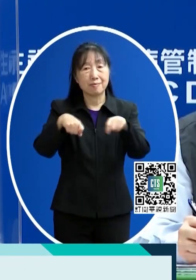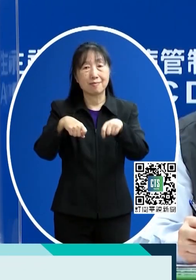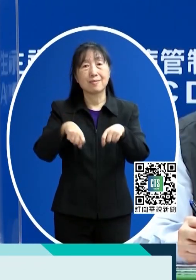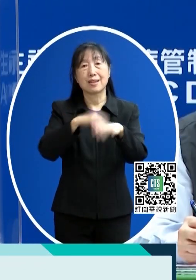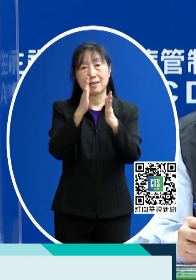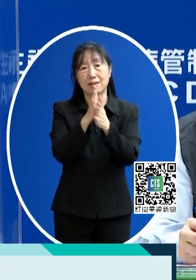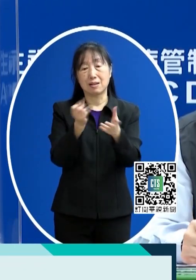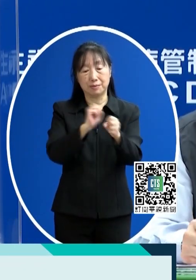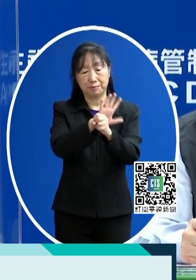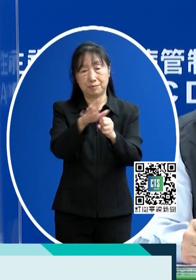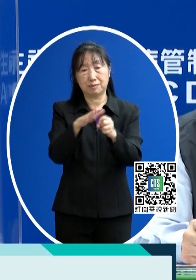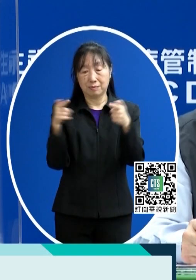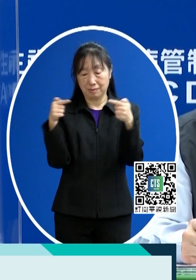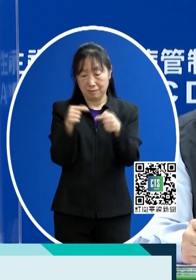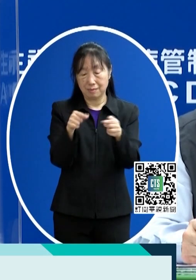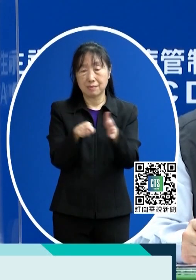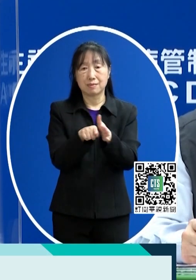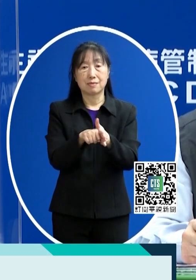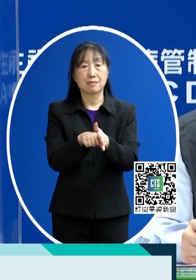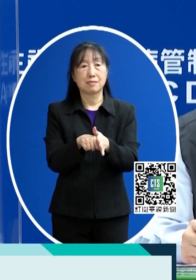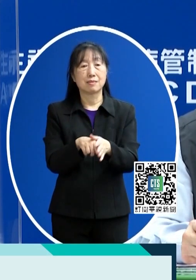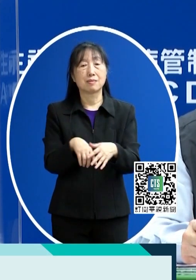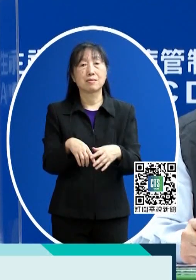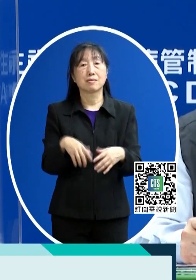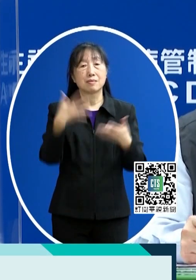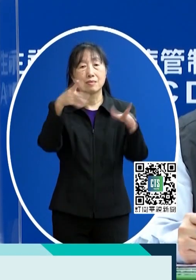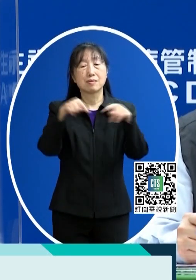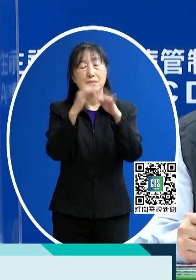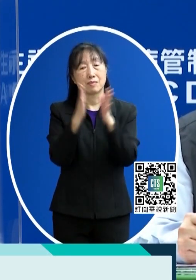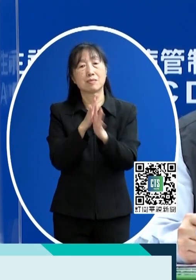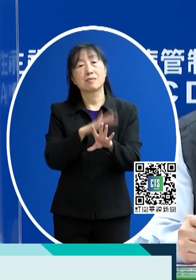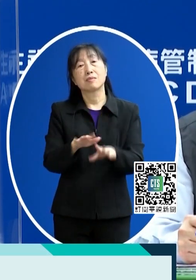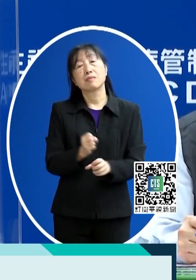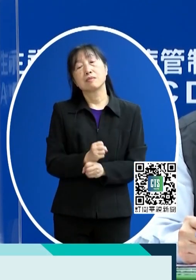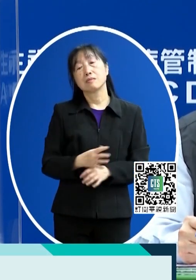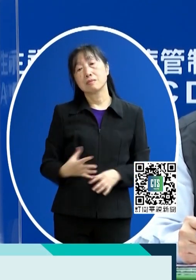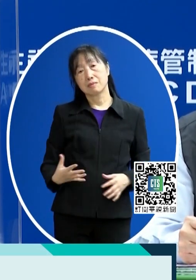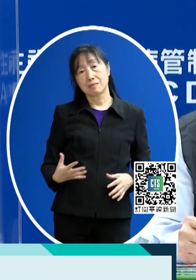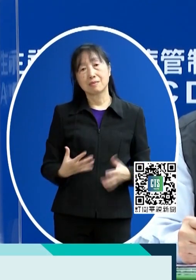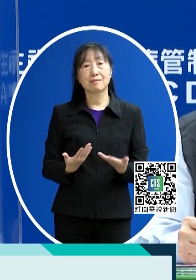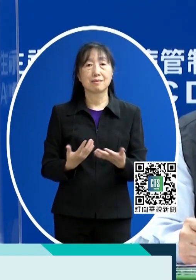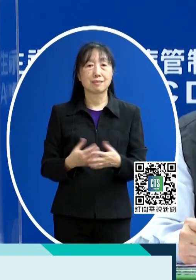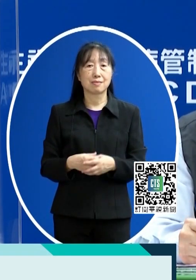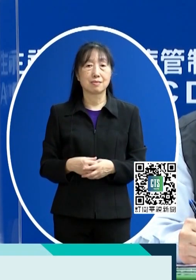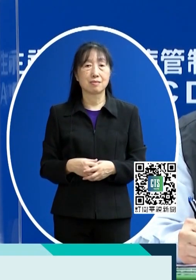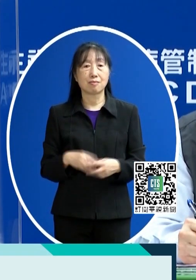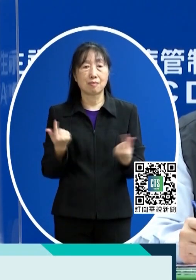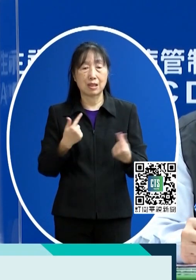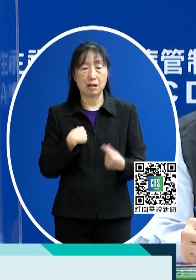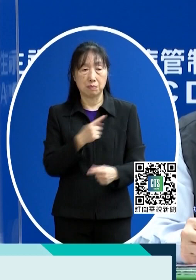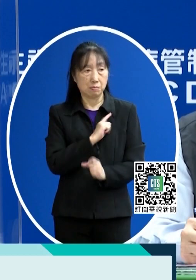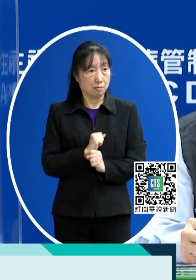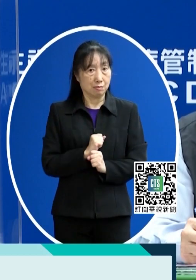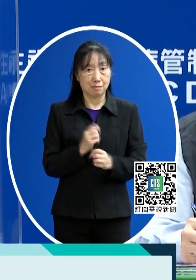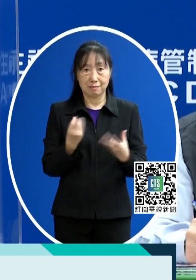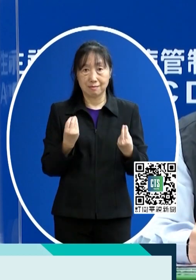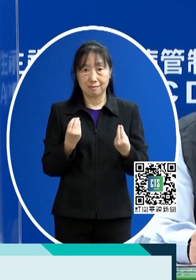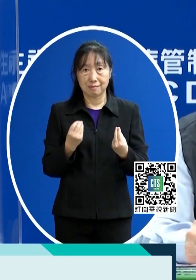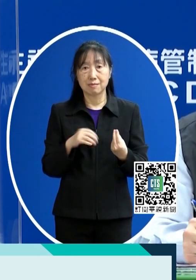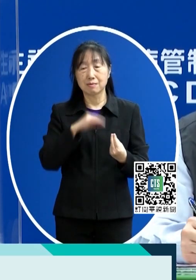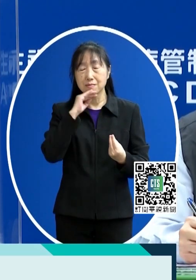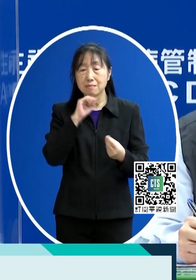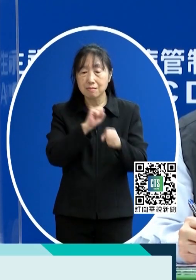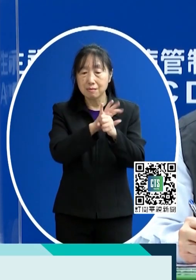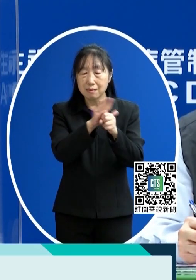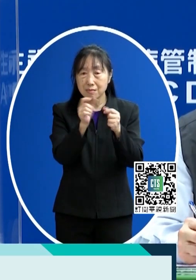内用。疫情在退烧的时候啊，大家就会放松啊，就会有点丧失的警戒。那等到疫情